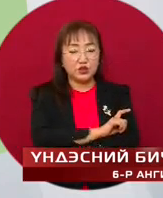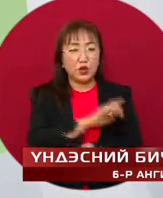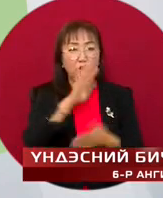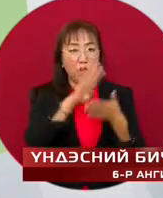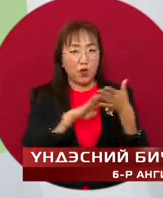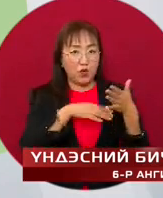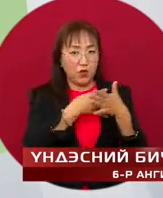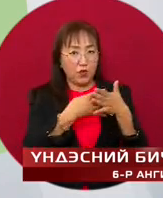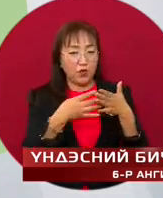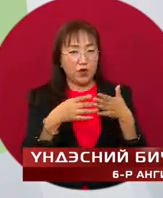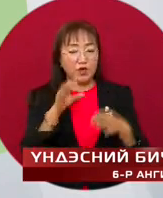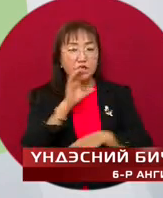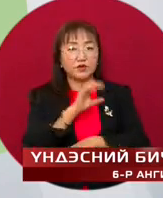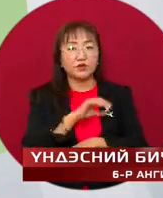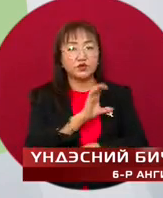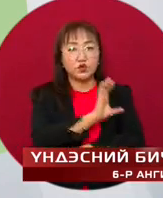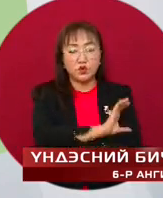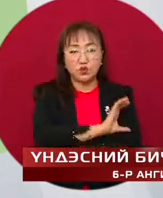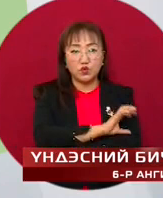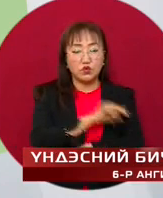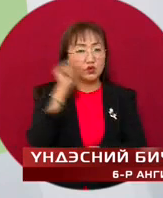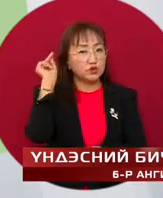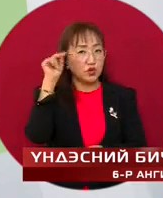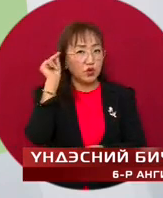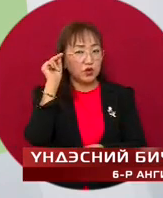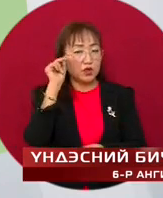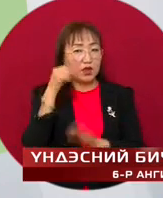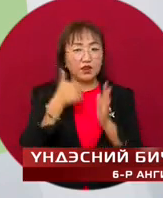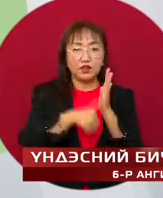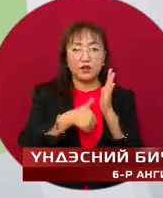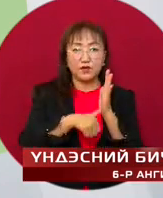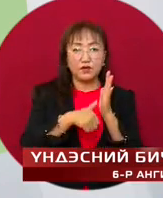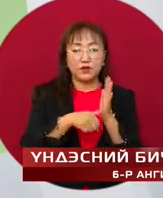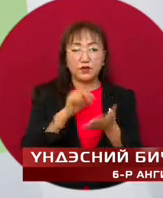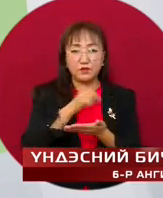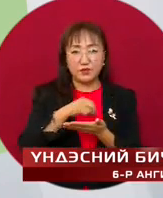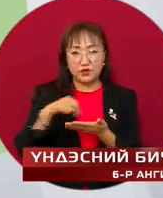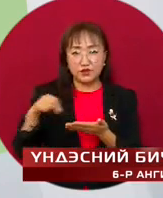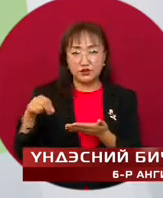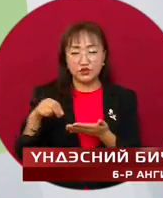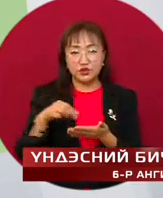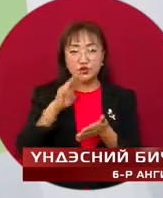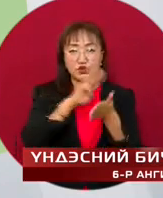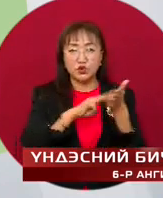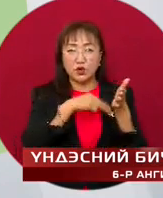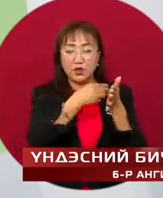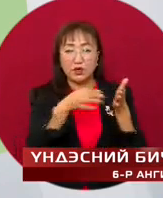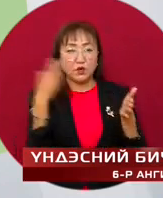бичиг, сургууль, сурах, дэвтэр, бичих, шүлэг,